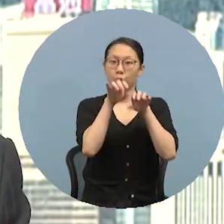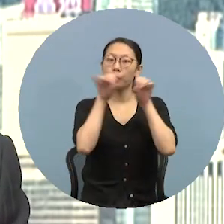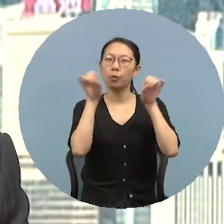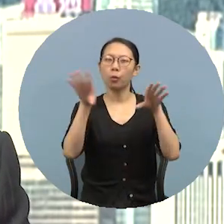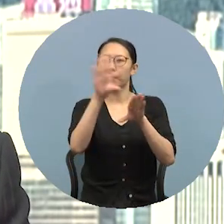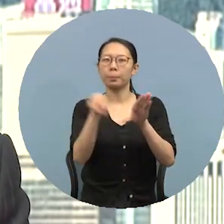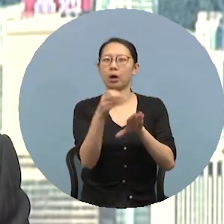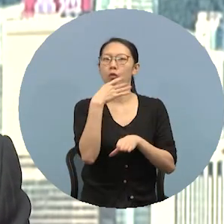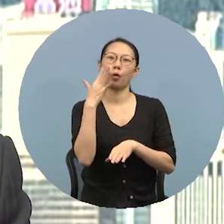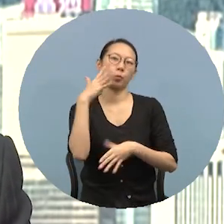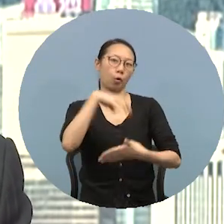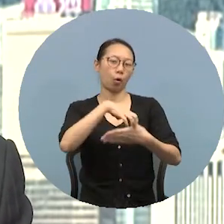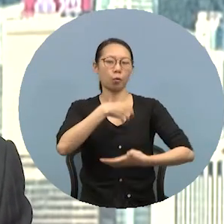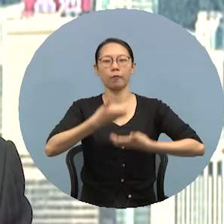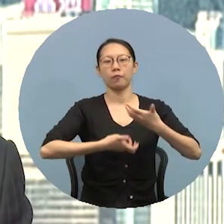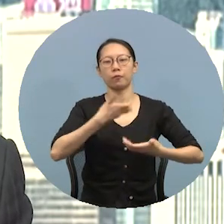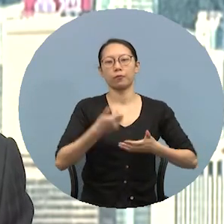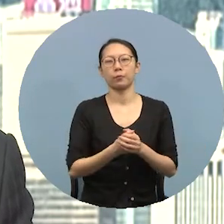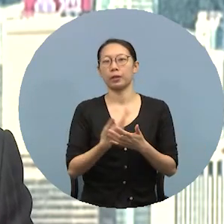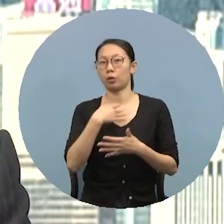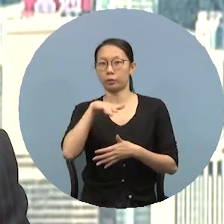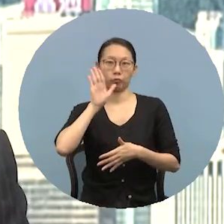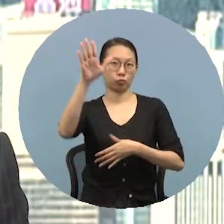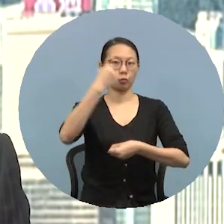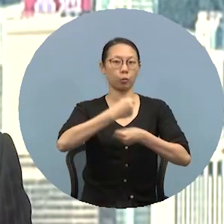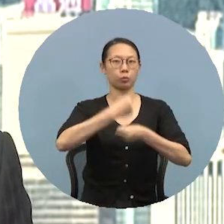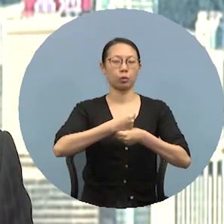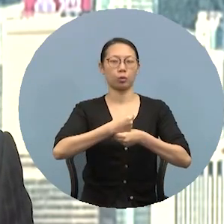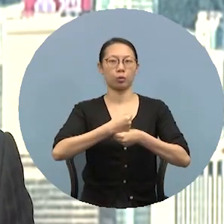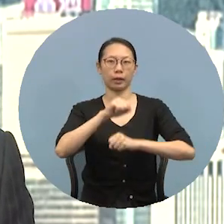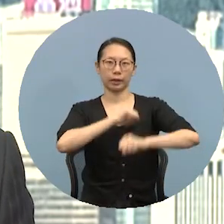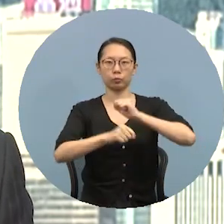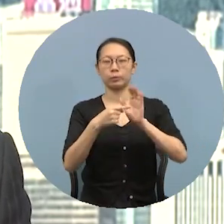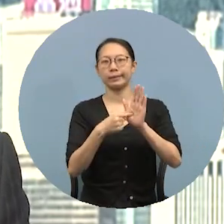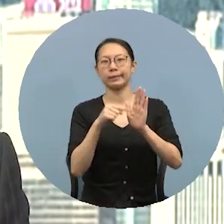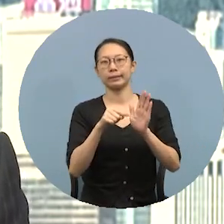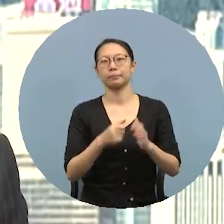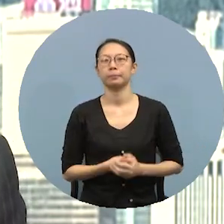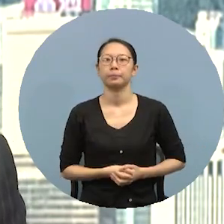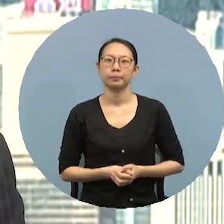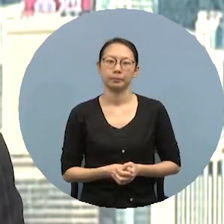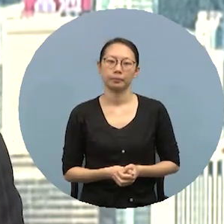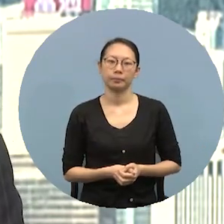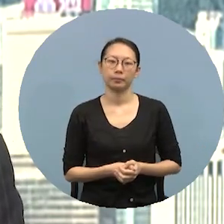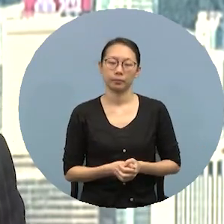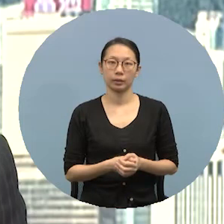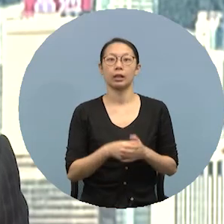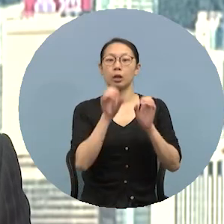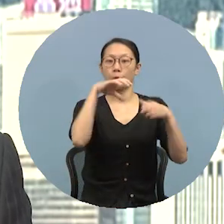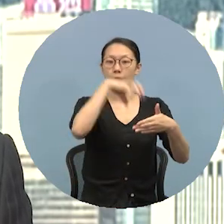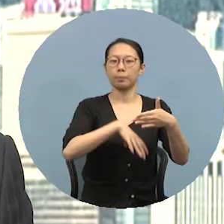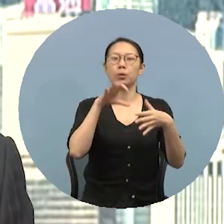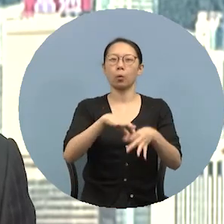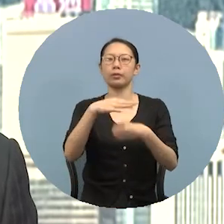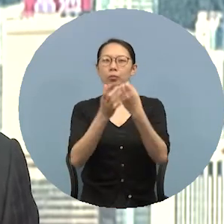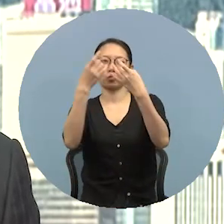豐富，是我們未來工作的行動指南，而當中亦都對一國兩制實踐